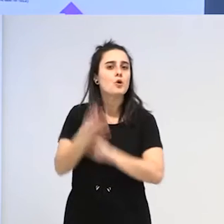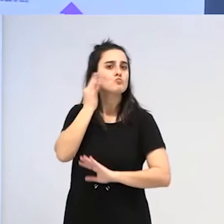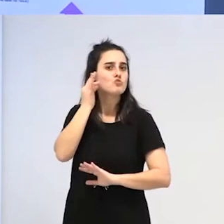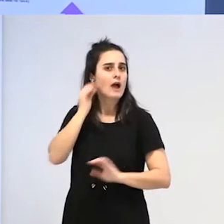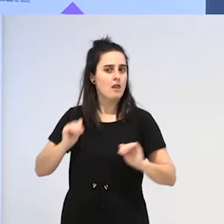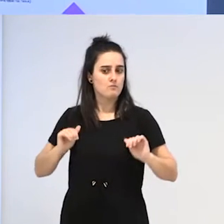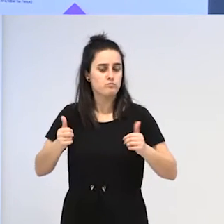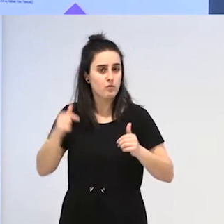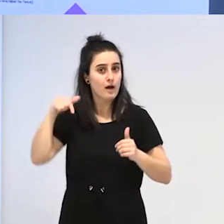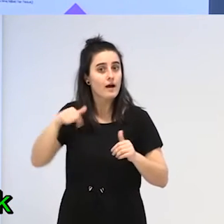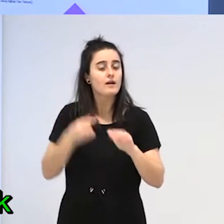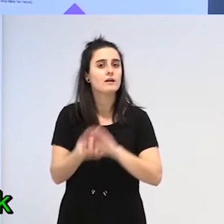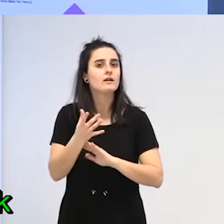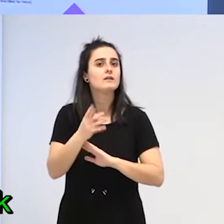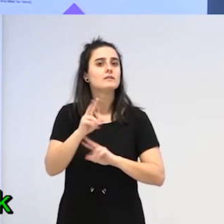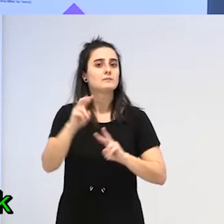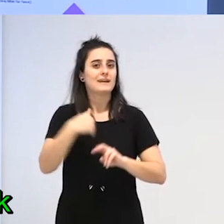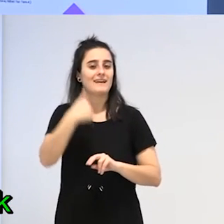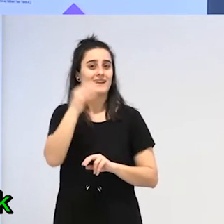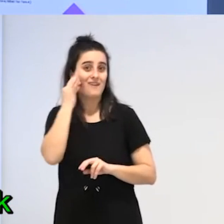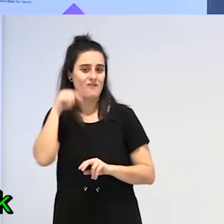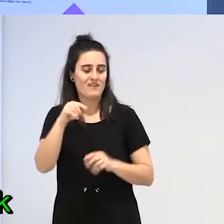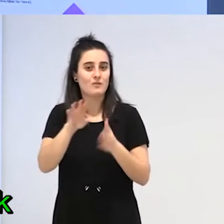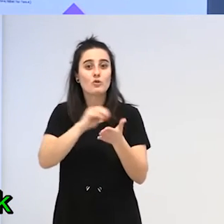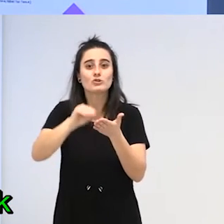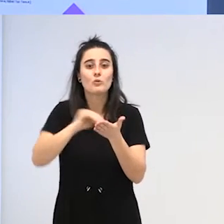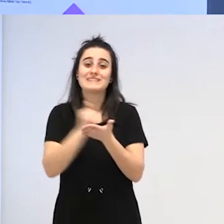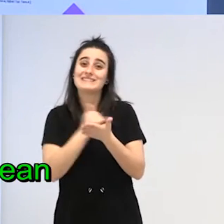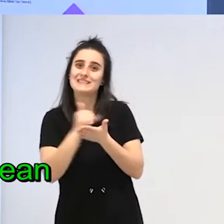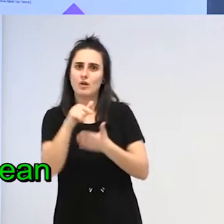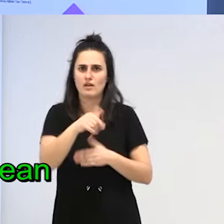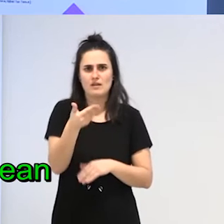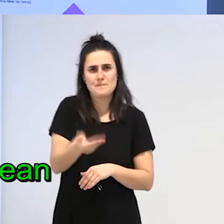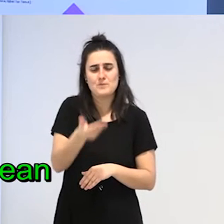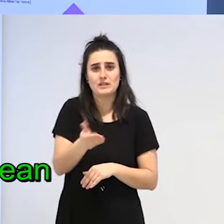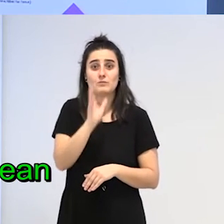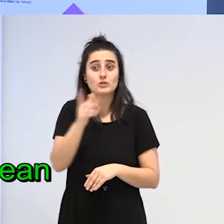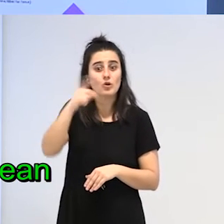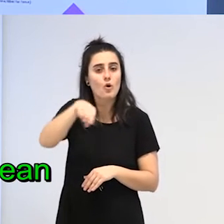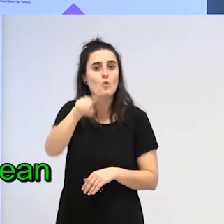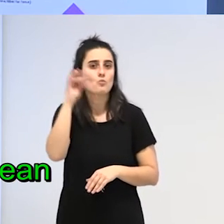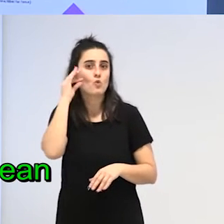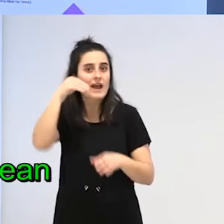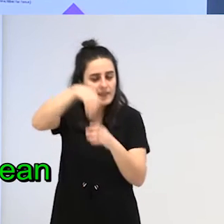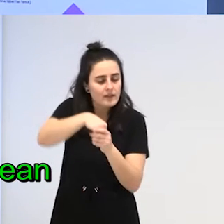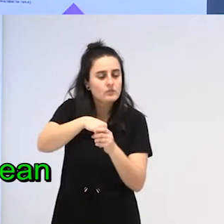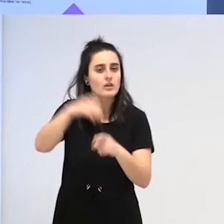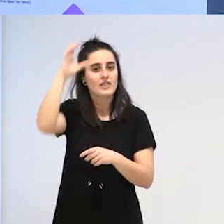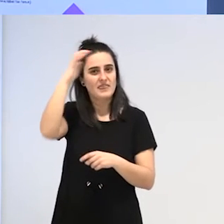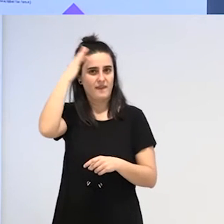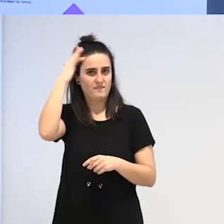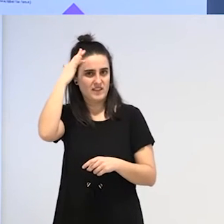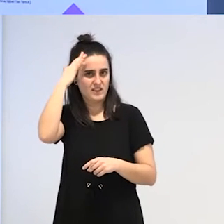ba, generoaren historian, eta beraz emakumeek ekoiztutako lanak zientzia fikzio feministaren barnean ikertzen